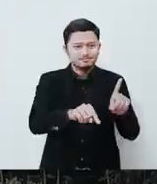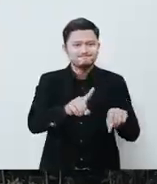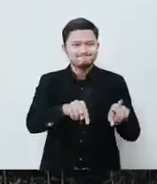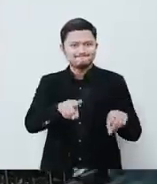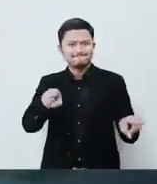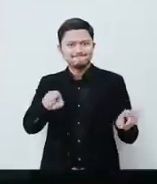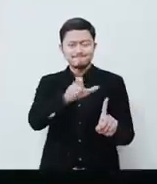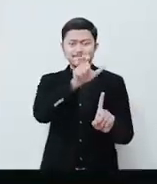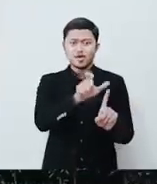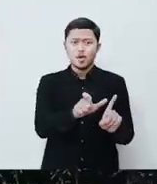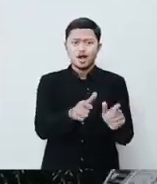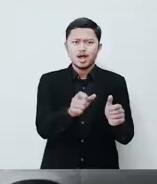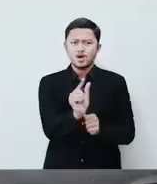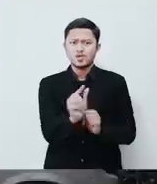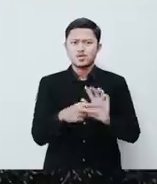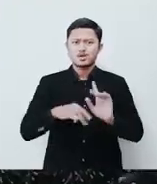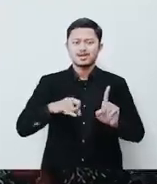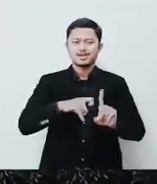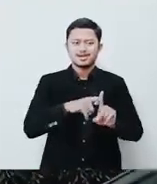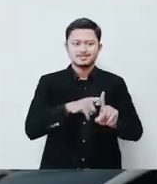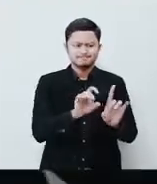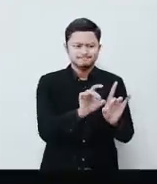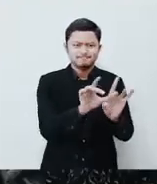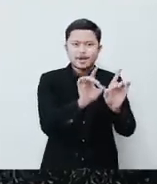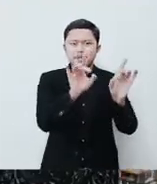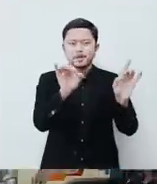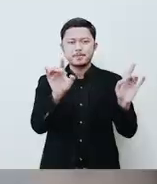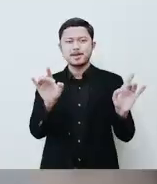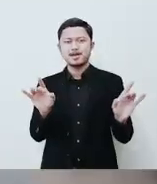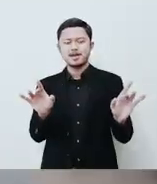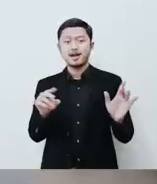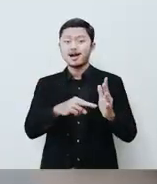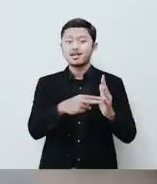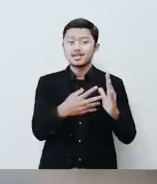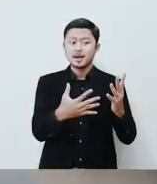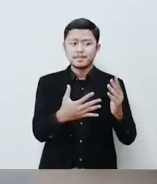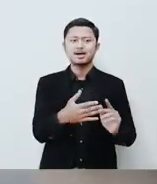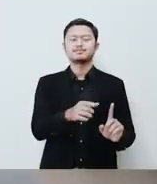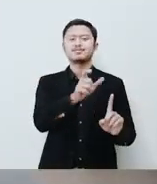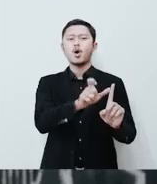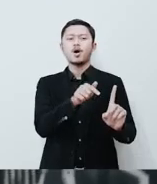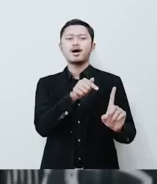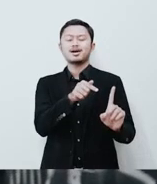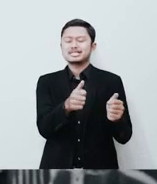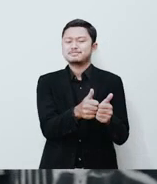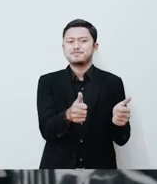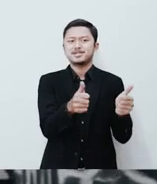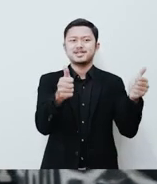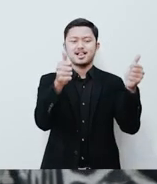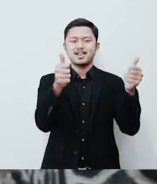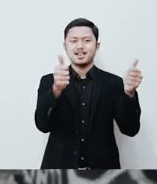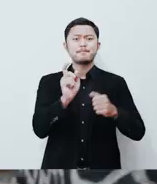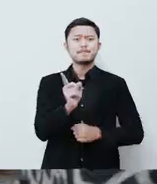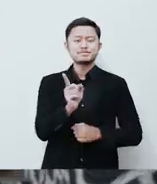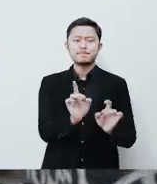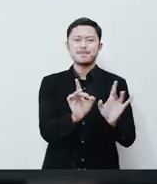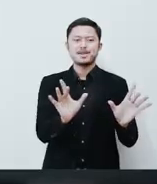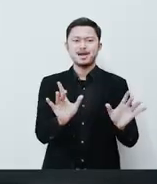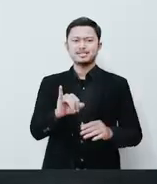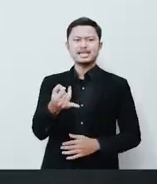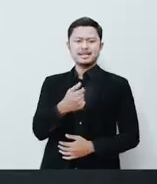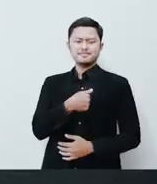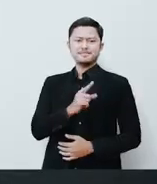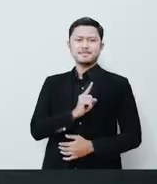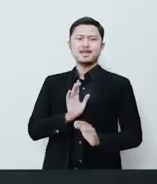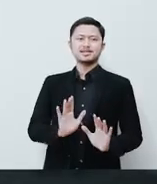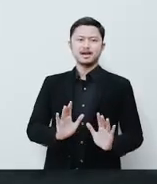Setiap orang berbeda, setiap orang unik. Dengan menjadi berbeda, itulah yang membuatnya menjadi spesial.